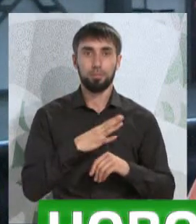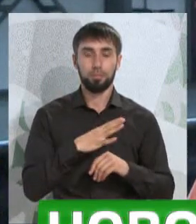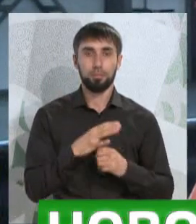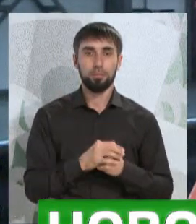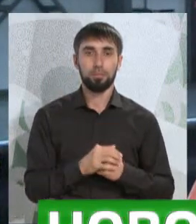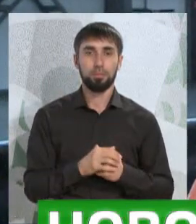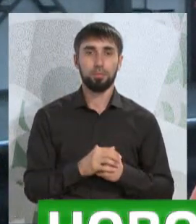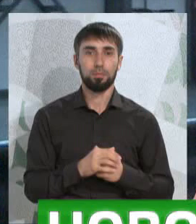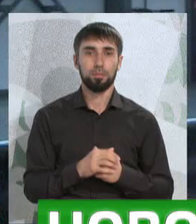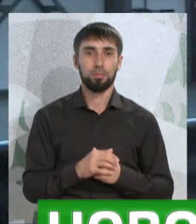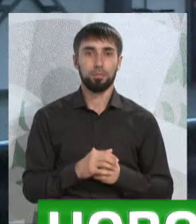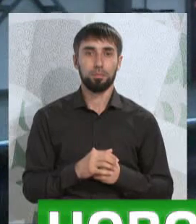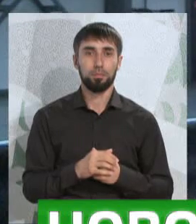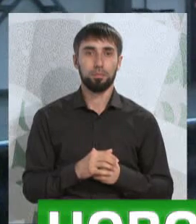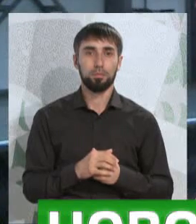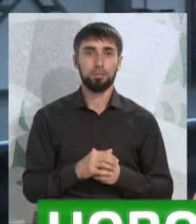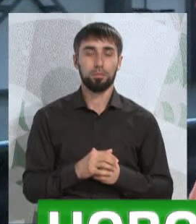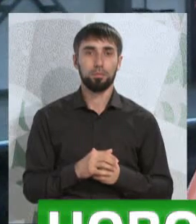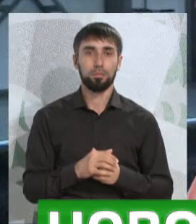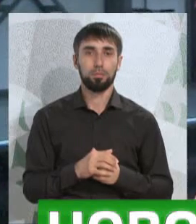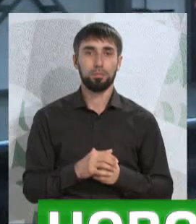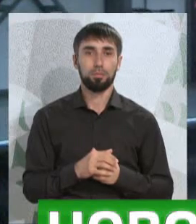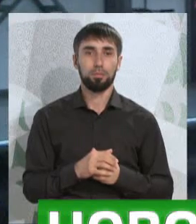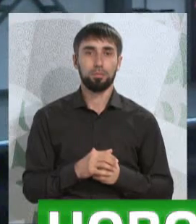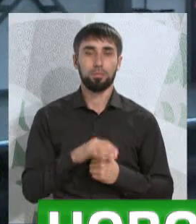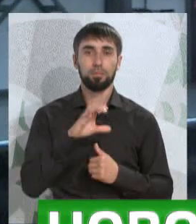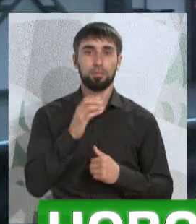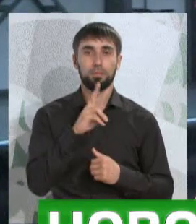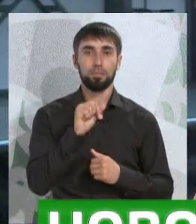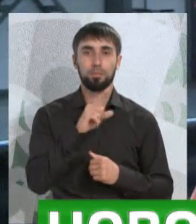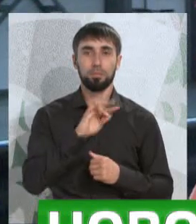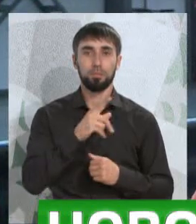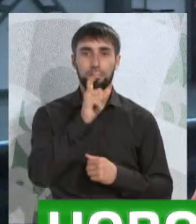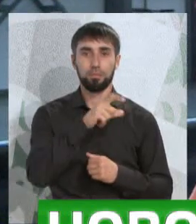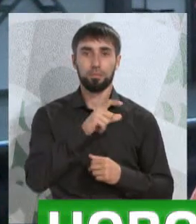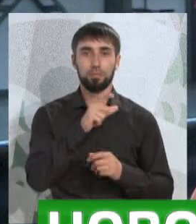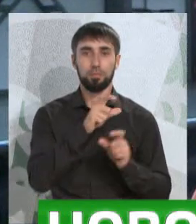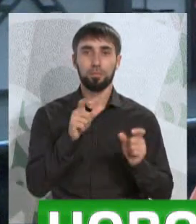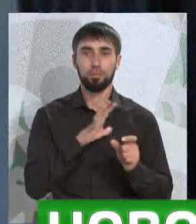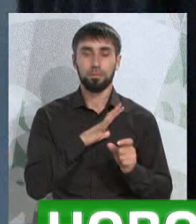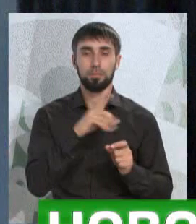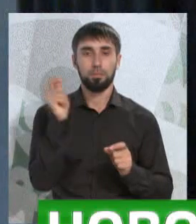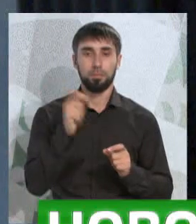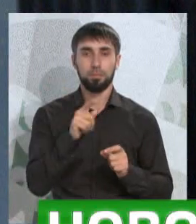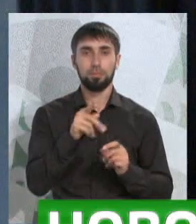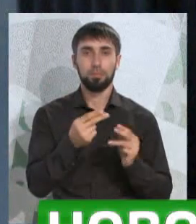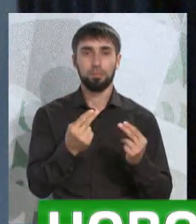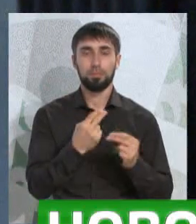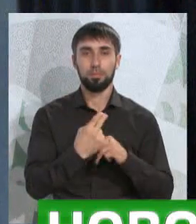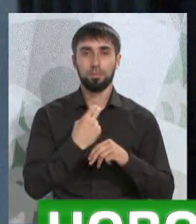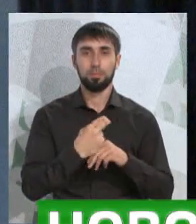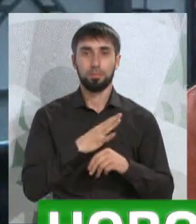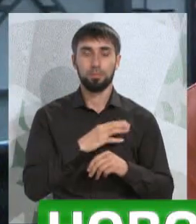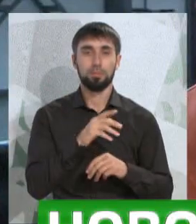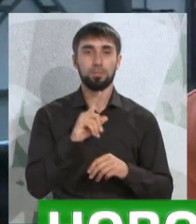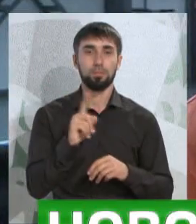приходили сюда с Казани люди, и они нас обучали. Что